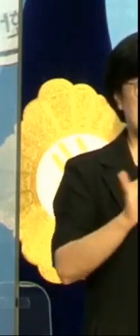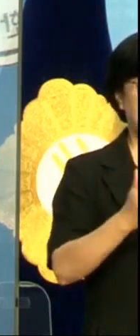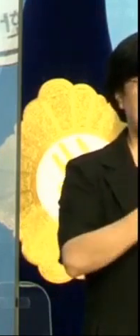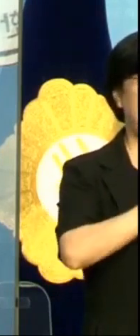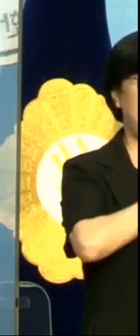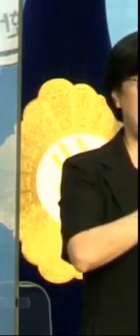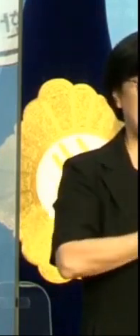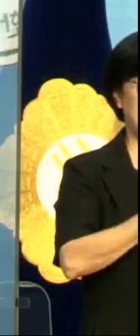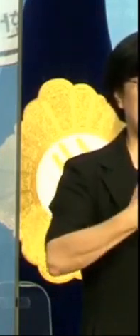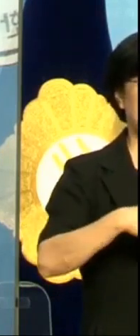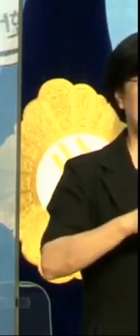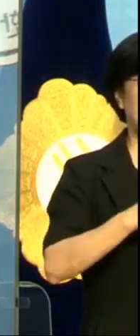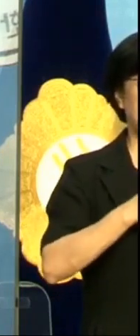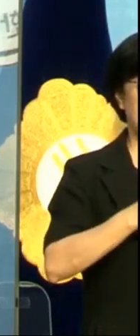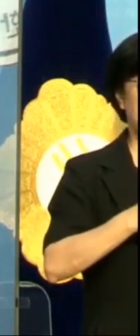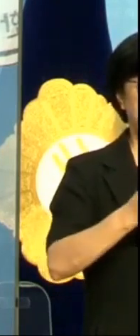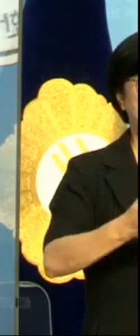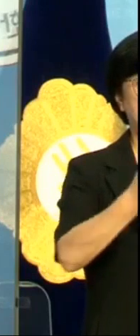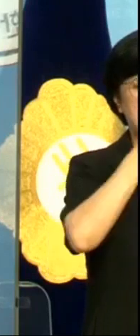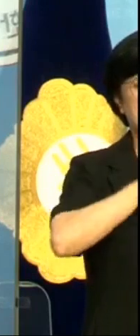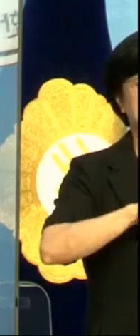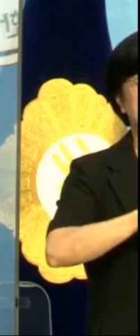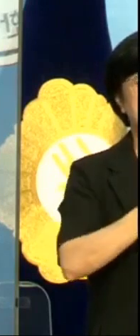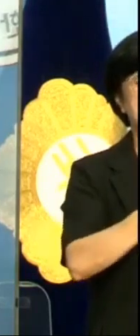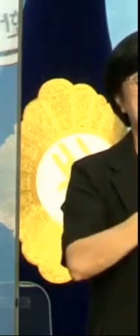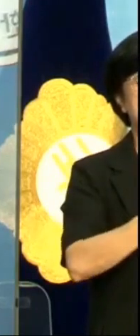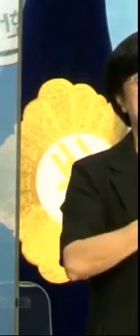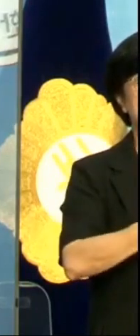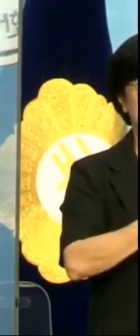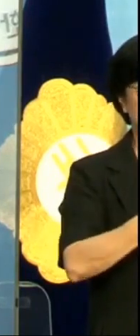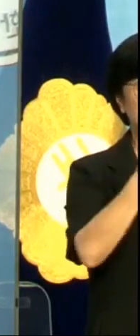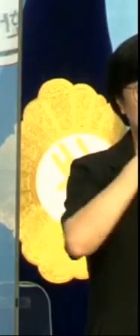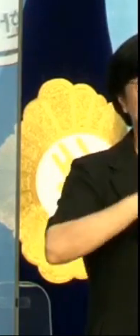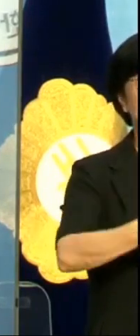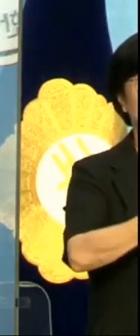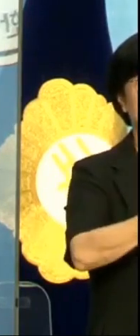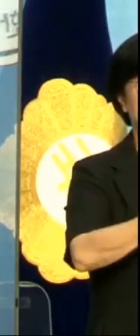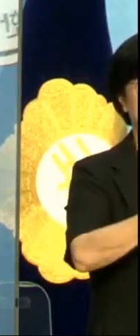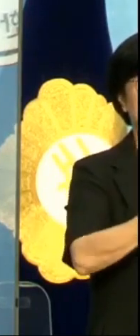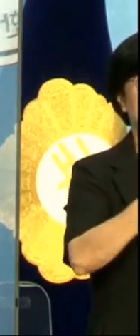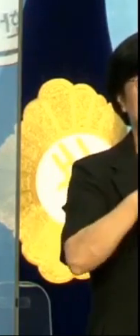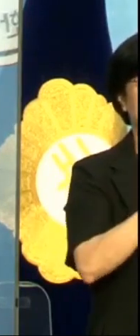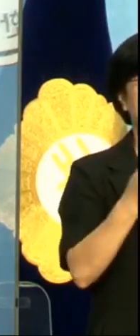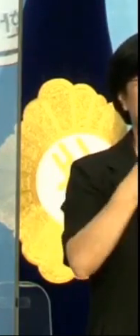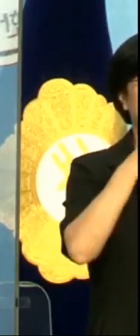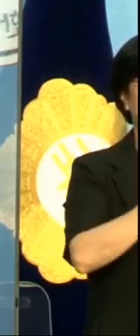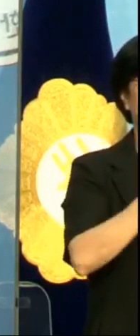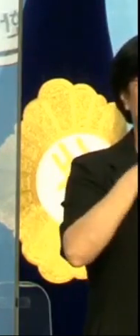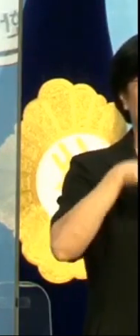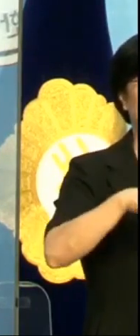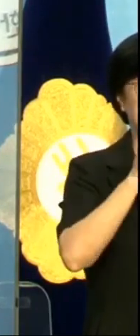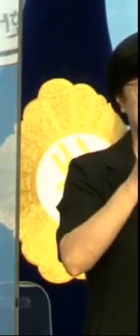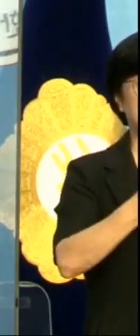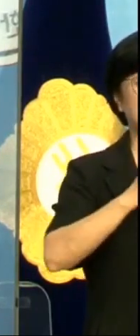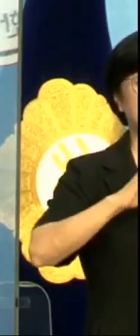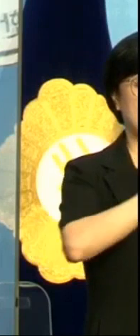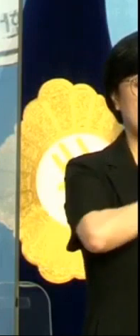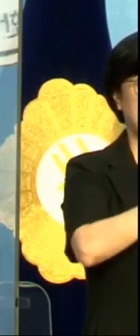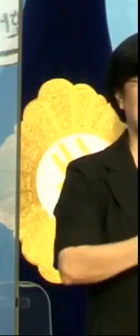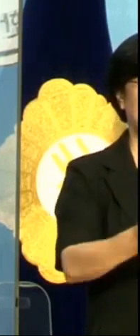추구의 를 제안하고 예 중도를 방지를 위한 논의가 있었습니다 2008년 국민 권 위원의 설립